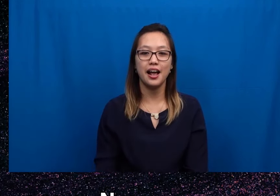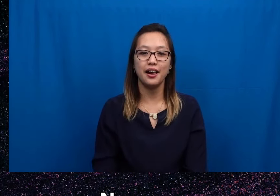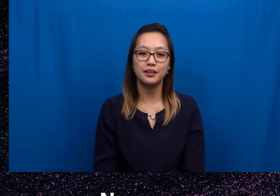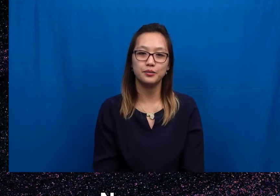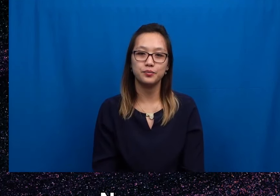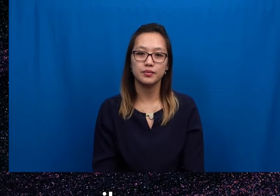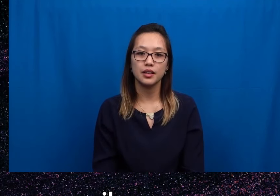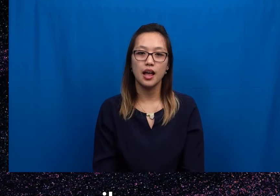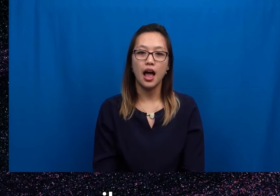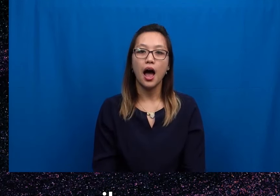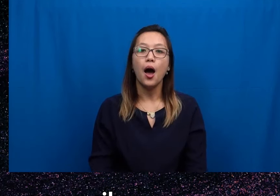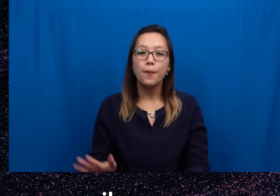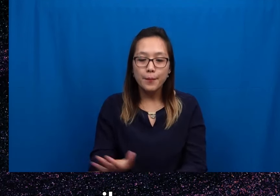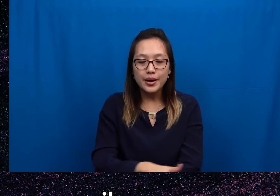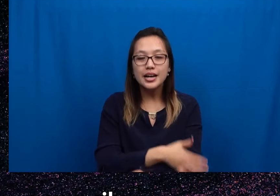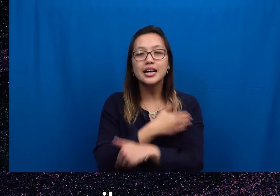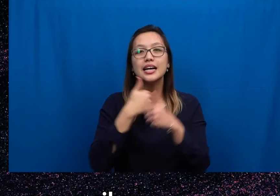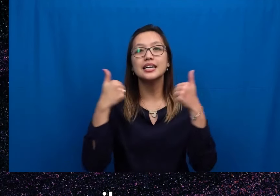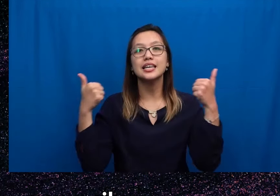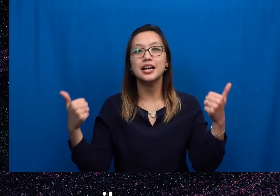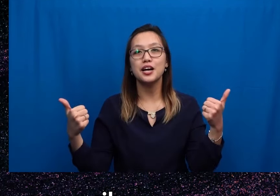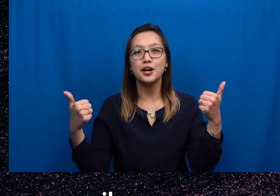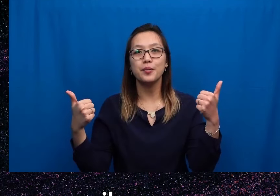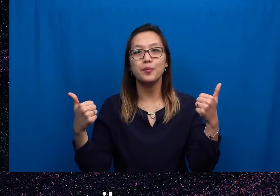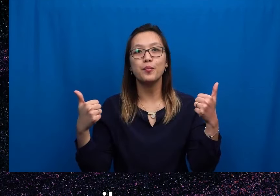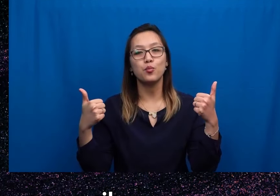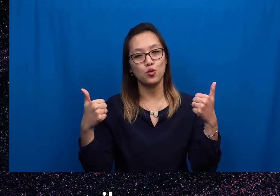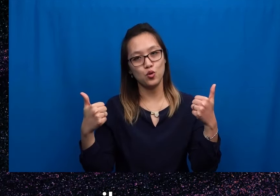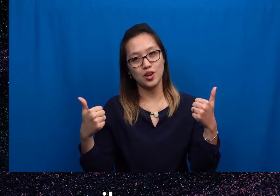namanya, Menyembuhkan, menyucikan,